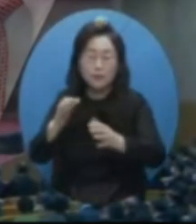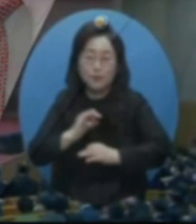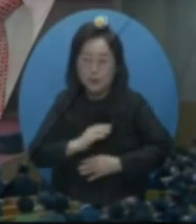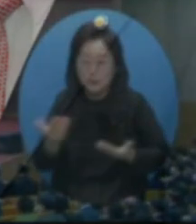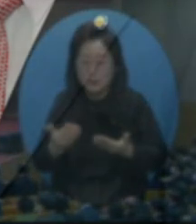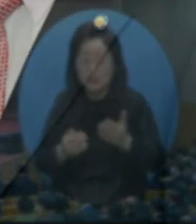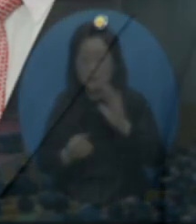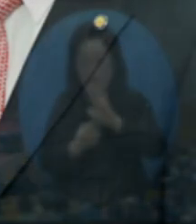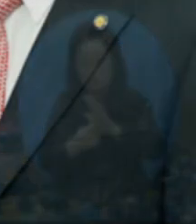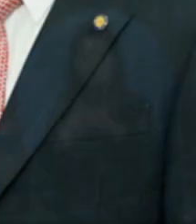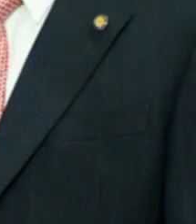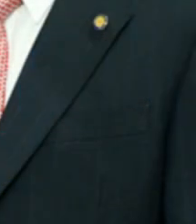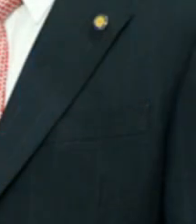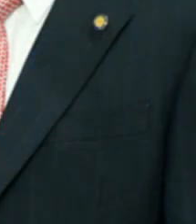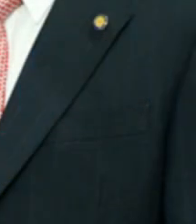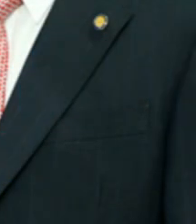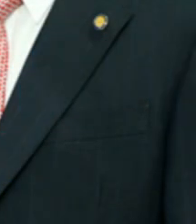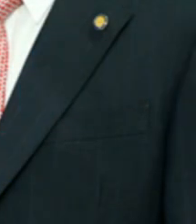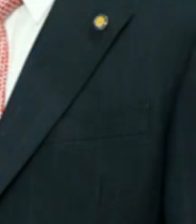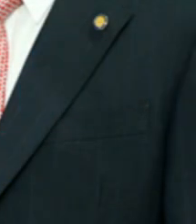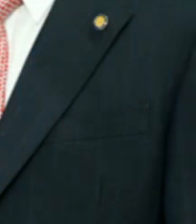역사를 베풀어 주실 것입니다